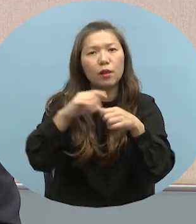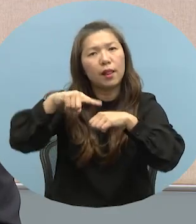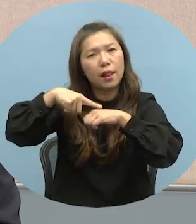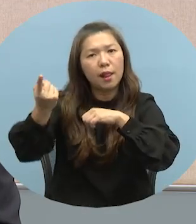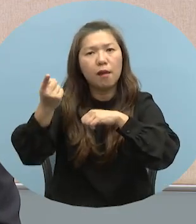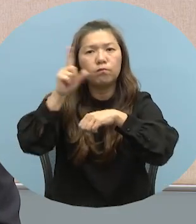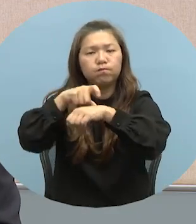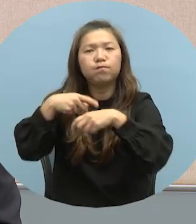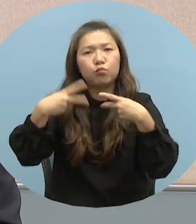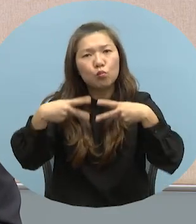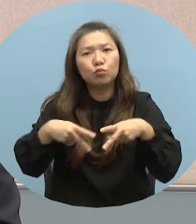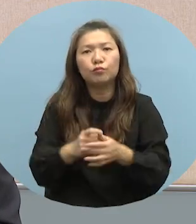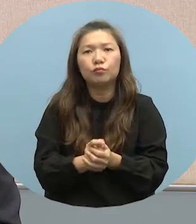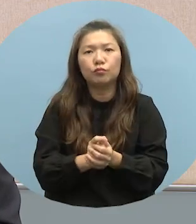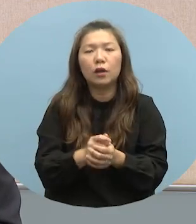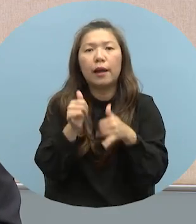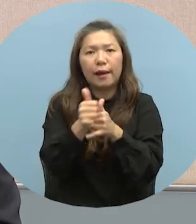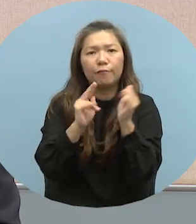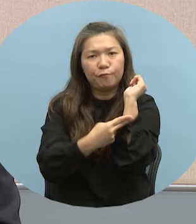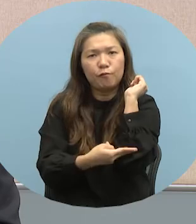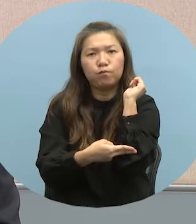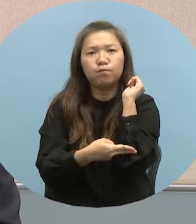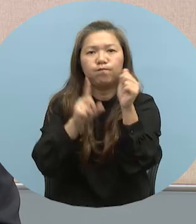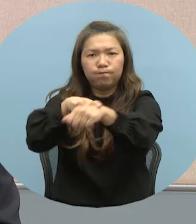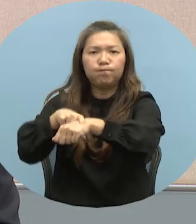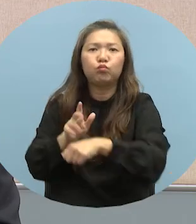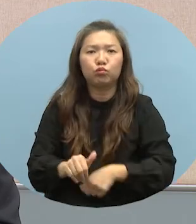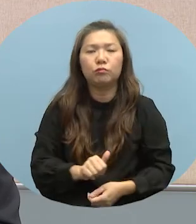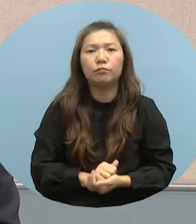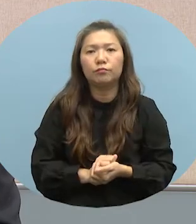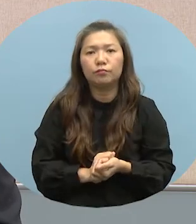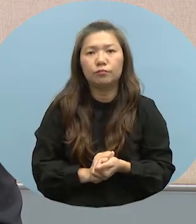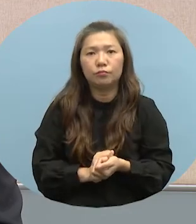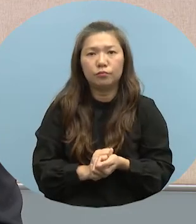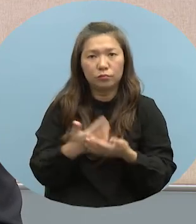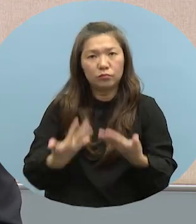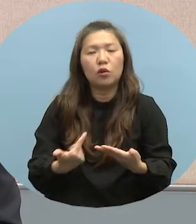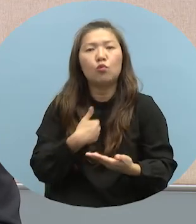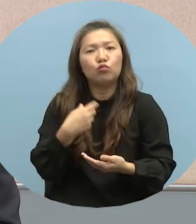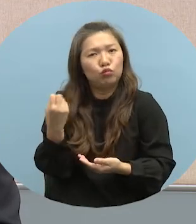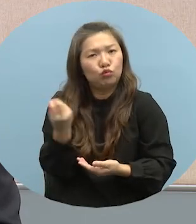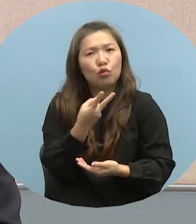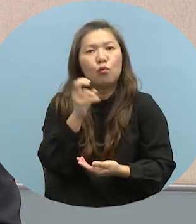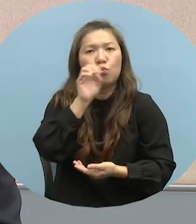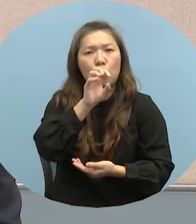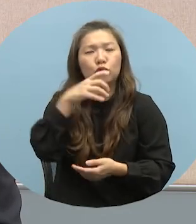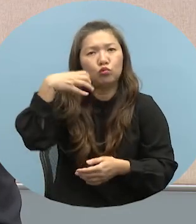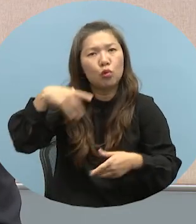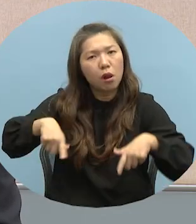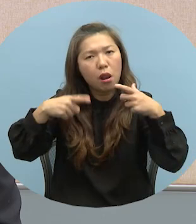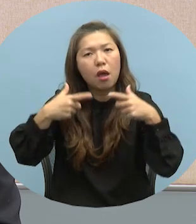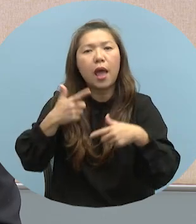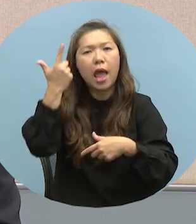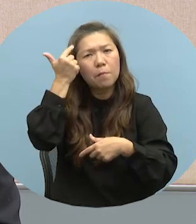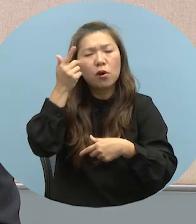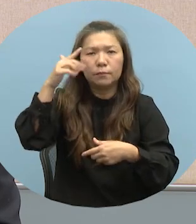的執法部門，會依法。將佢通緝喺呢度，我呼籲鍾漢林，希